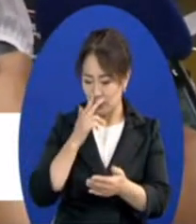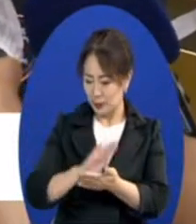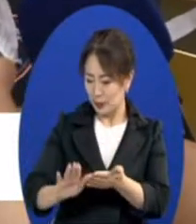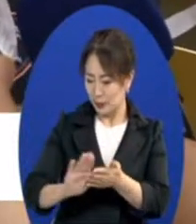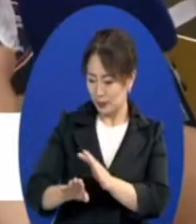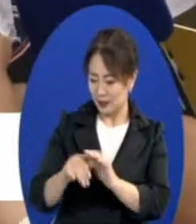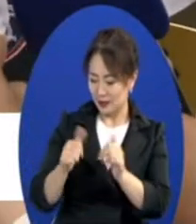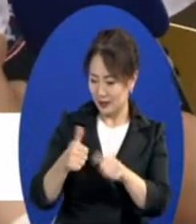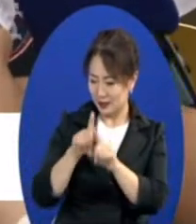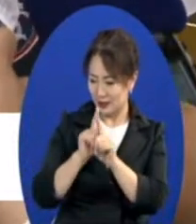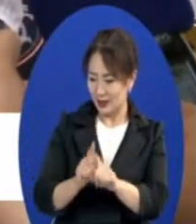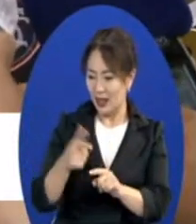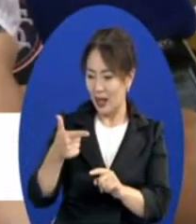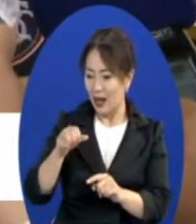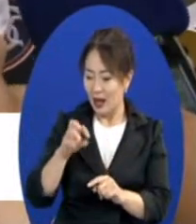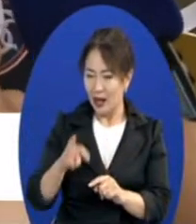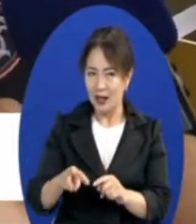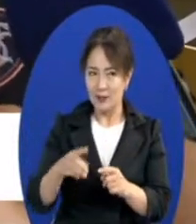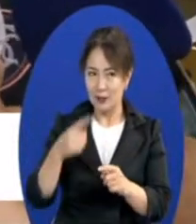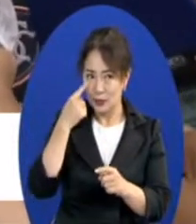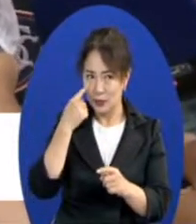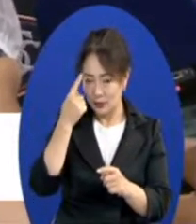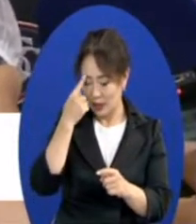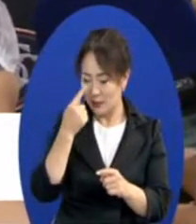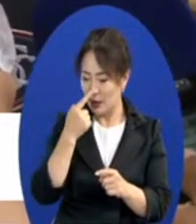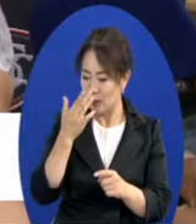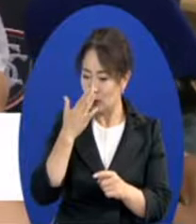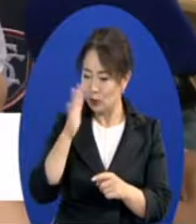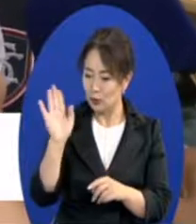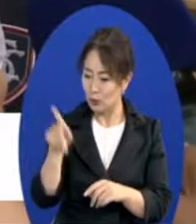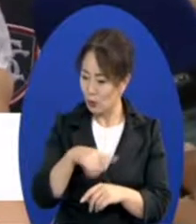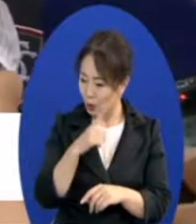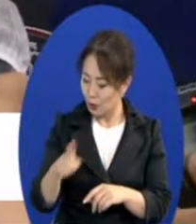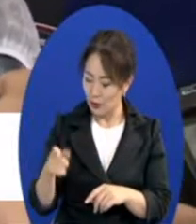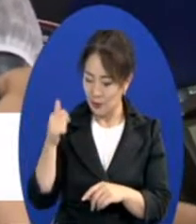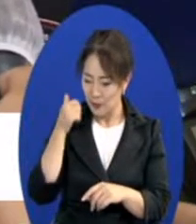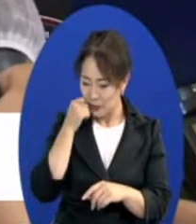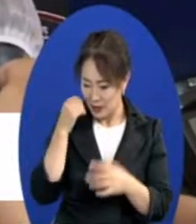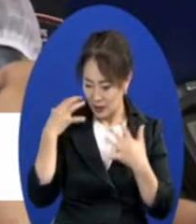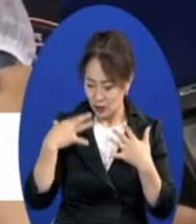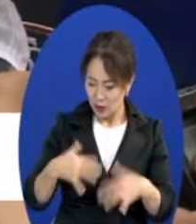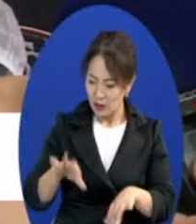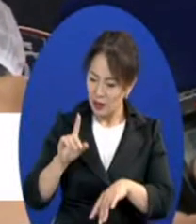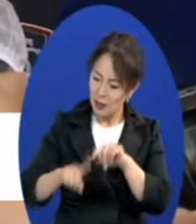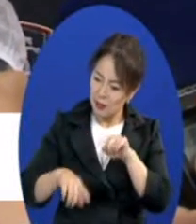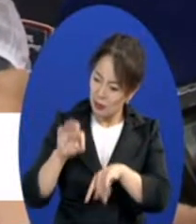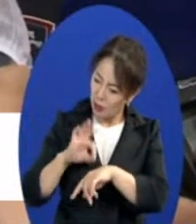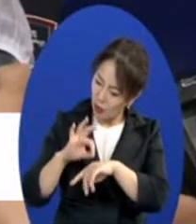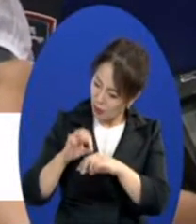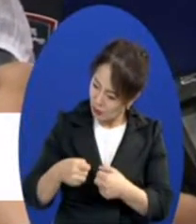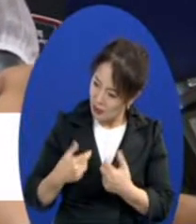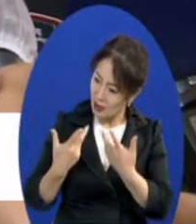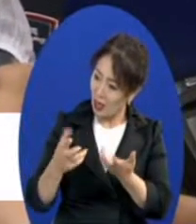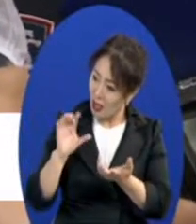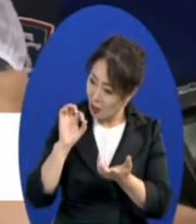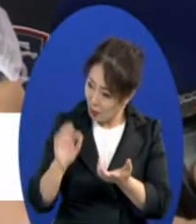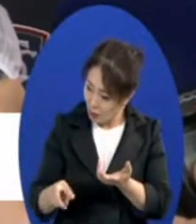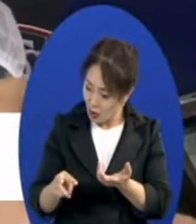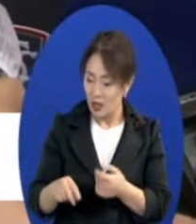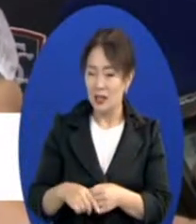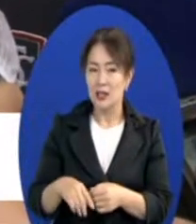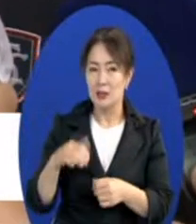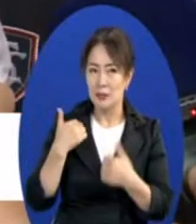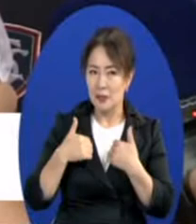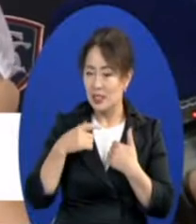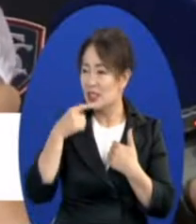ариун цэврийг сайтар сахиж ам нүд ам хамартаа хүрхгүй байх бид ямар нэгэн өвчнээ зовур шинж тэмдэг илэрсэн